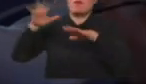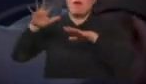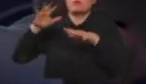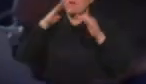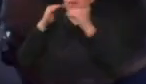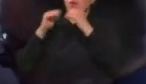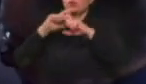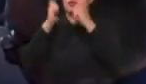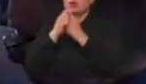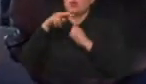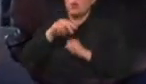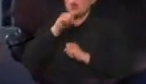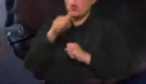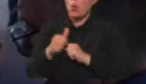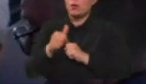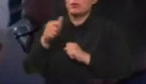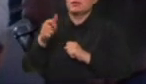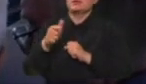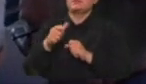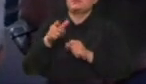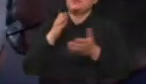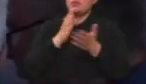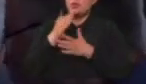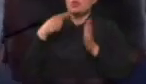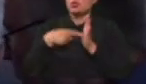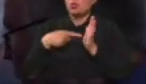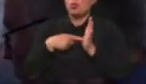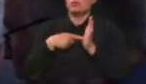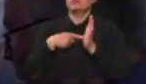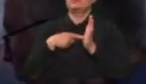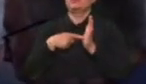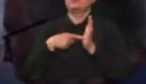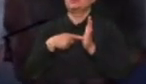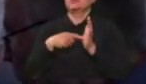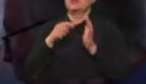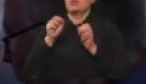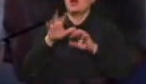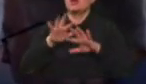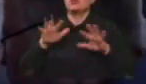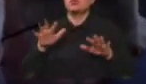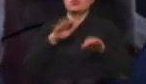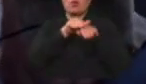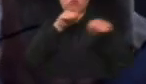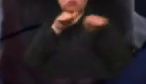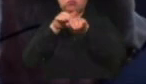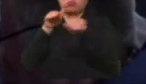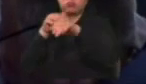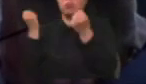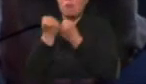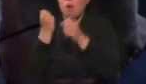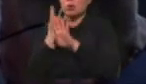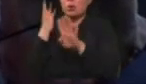Unii Europejskiej. No jest to niechlubna czołówka i przez to między innymi tak dużo zatorów, tak dużo korków